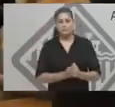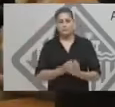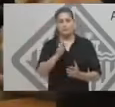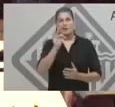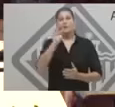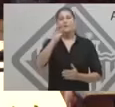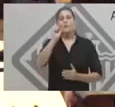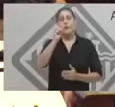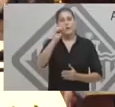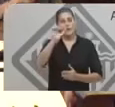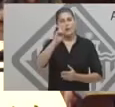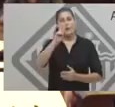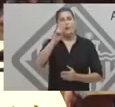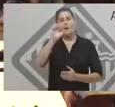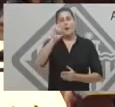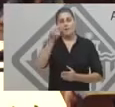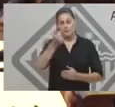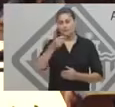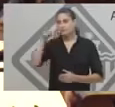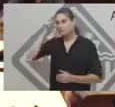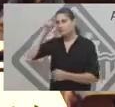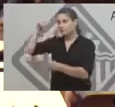Frade Bravo Eva. Antoni Noguera.